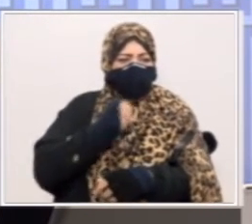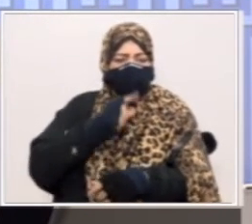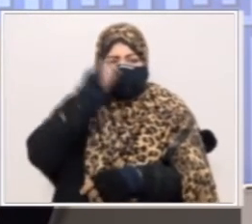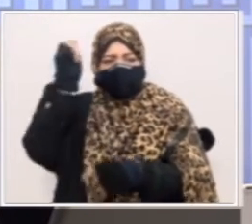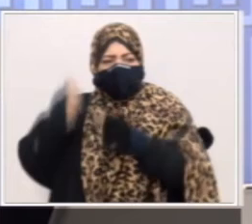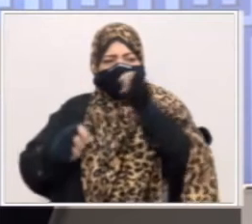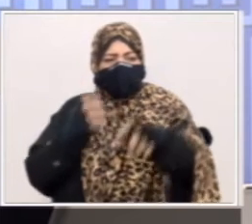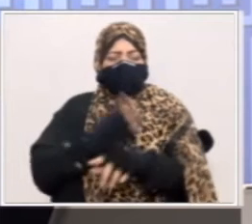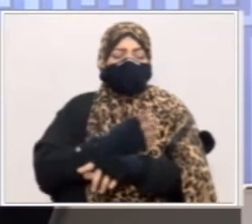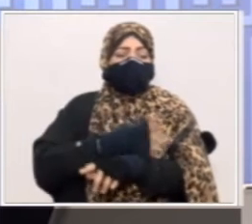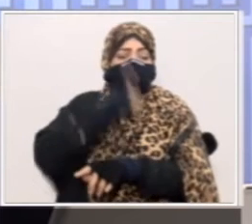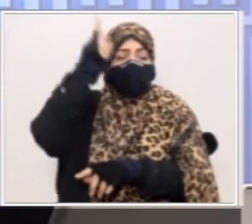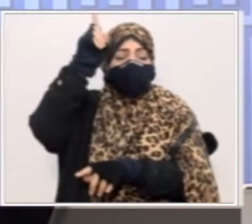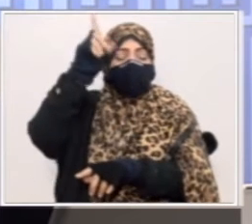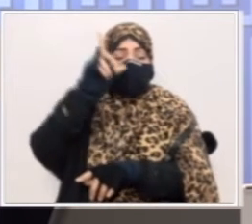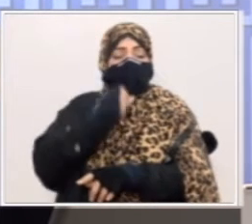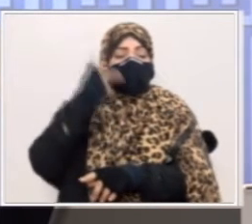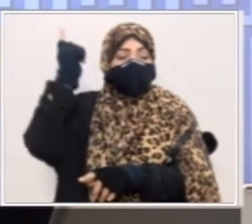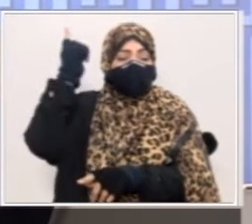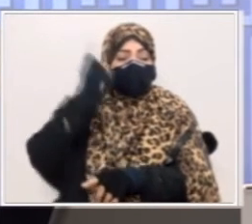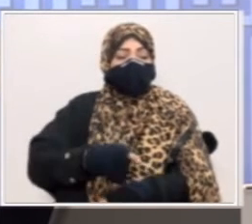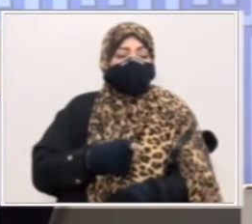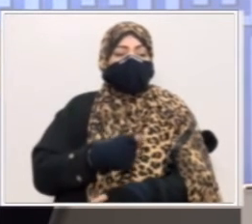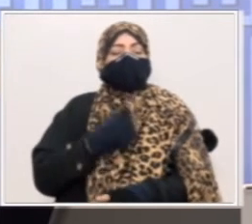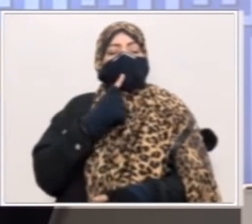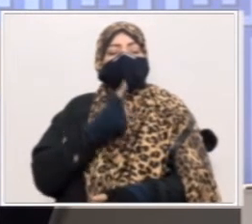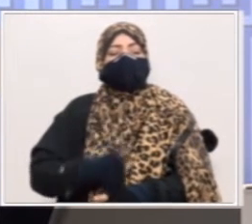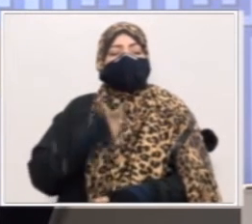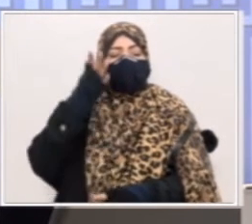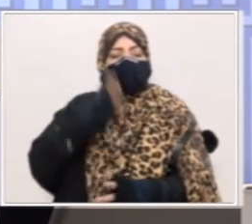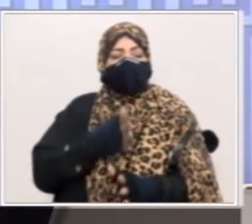الله عز وجل في الكون. معنا متصل.